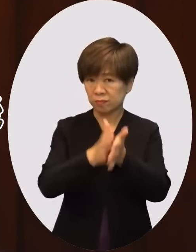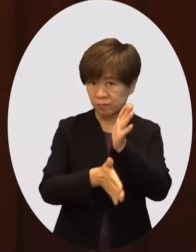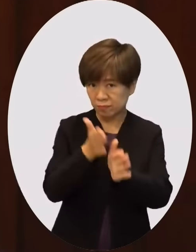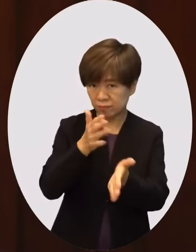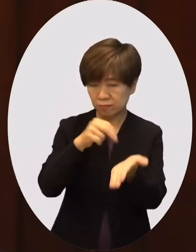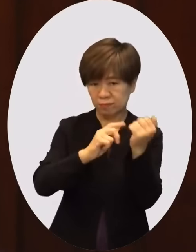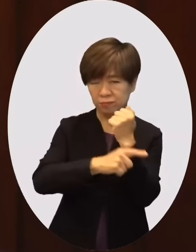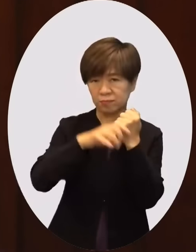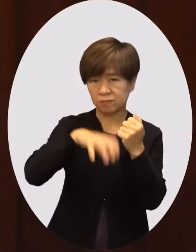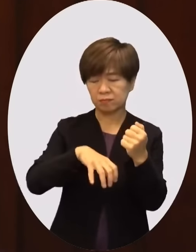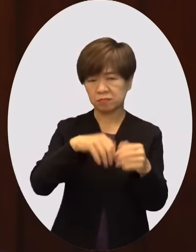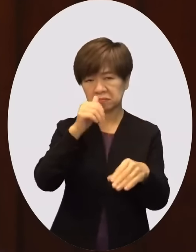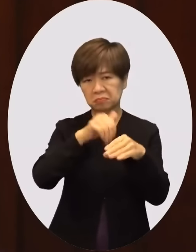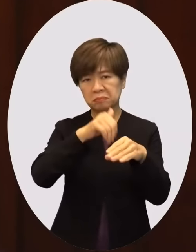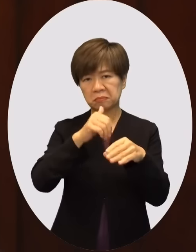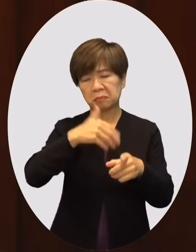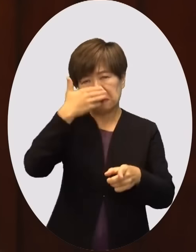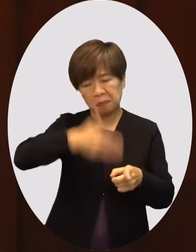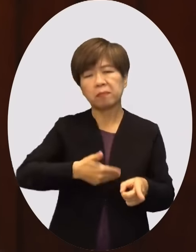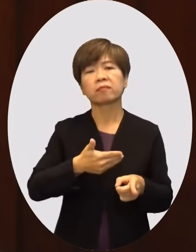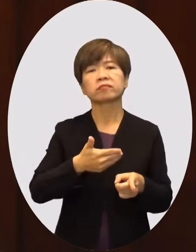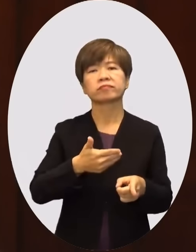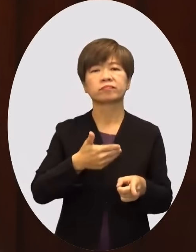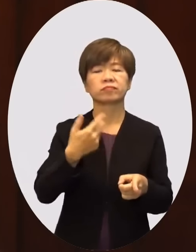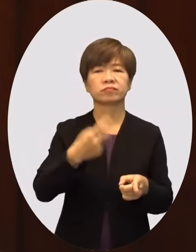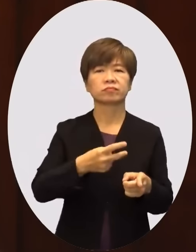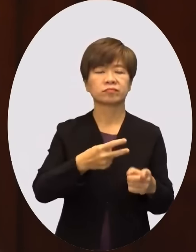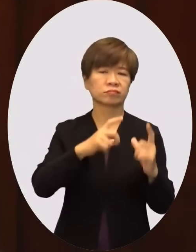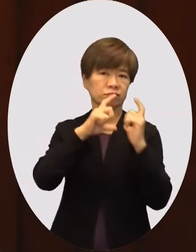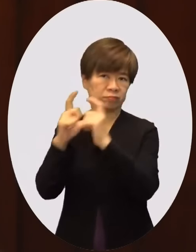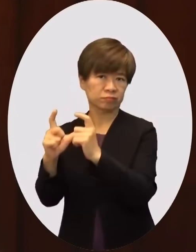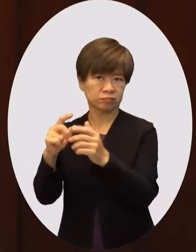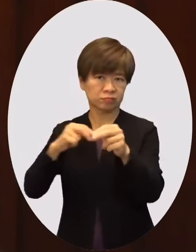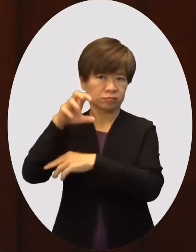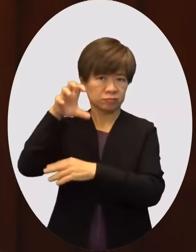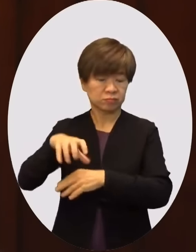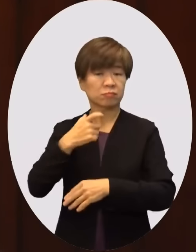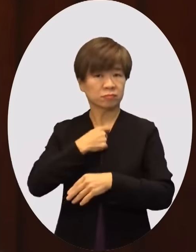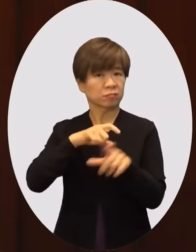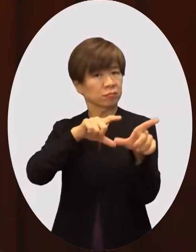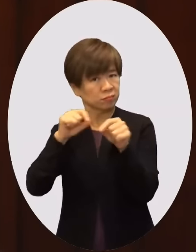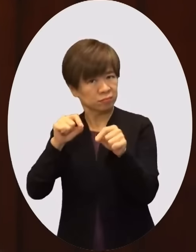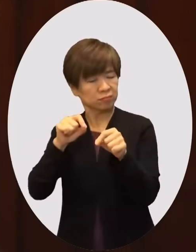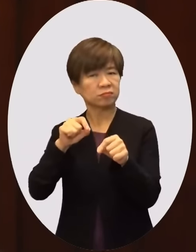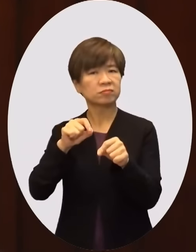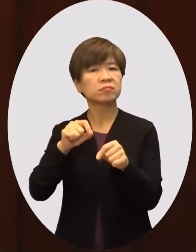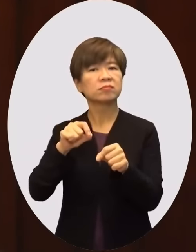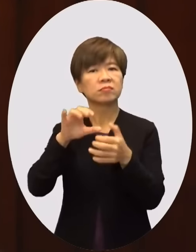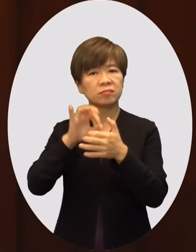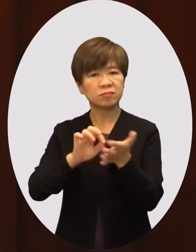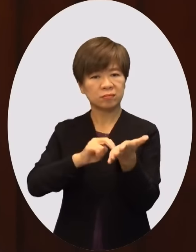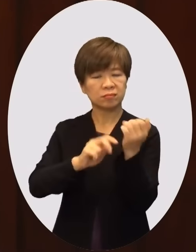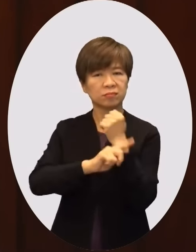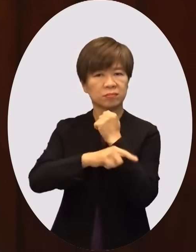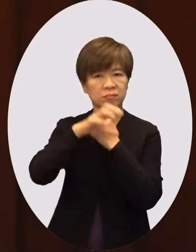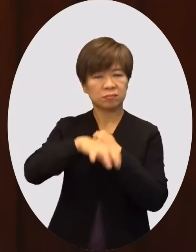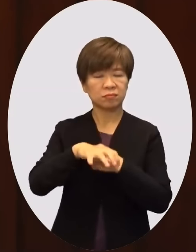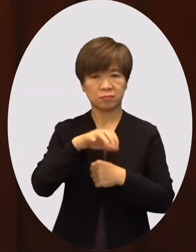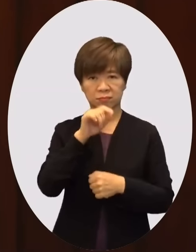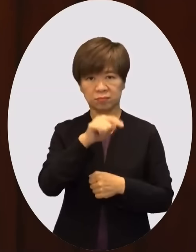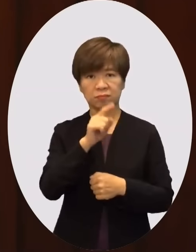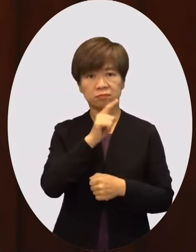了以后没有通过，好，没有成功，因此行政院就必须接受。换句话讲，立法院说违宪，就立